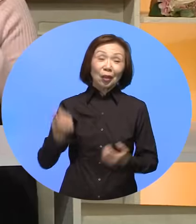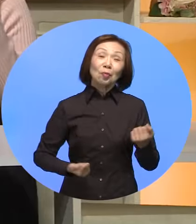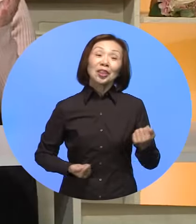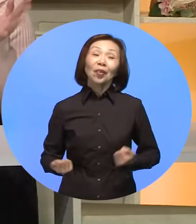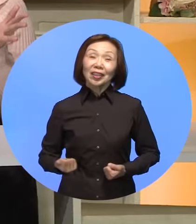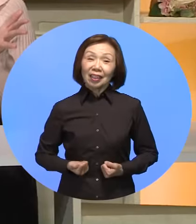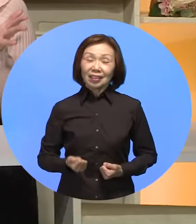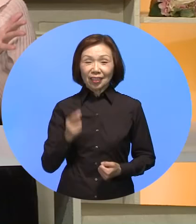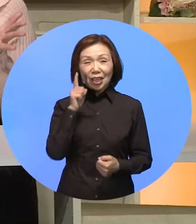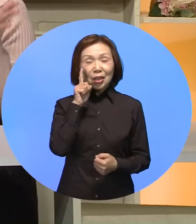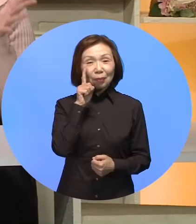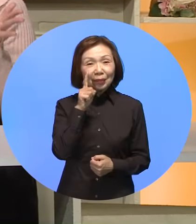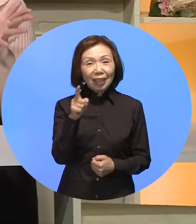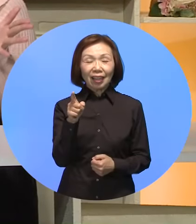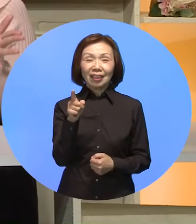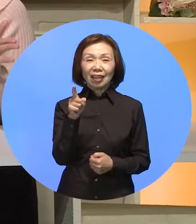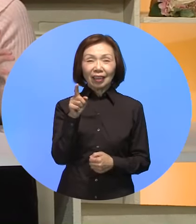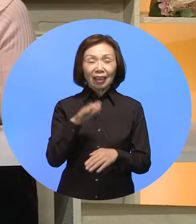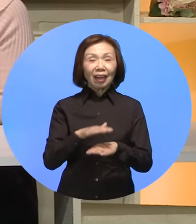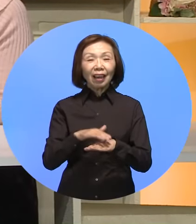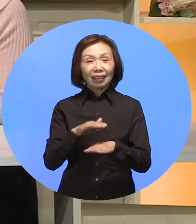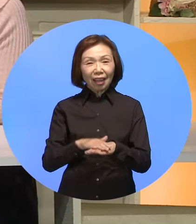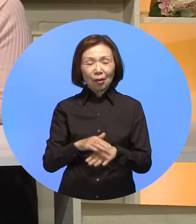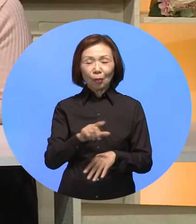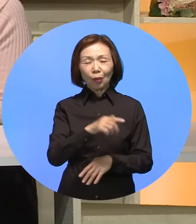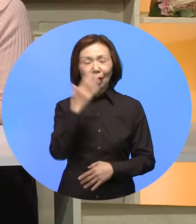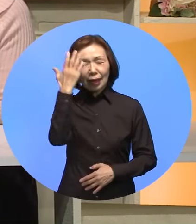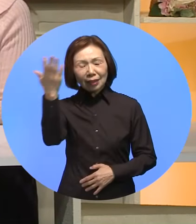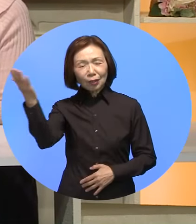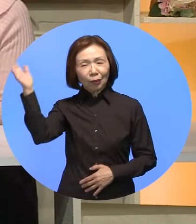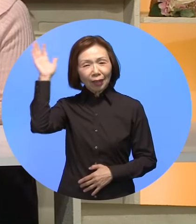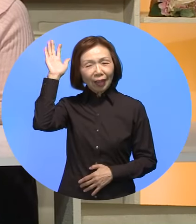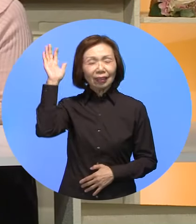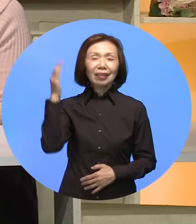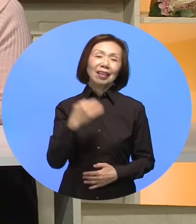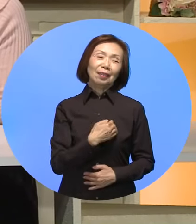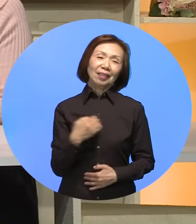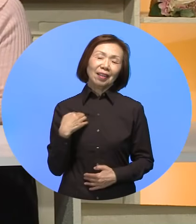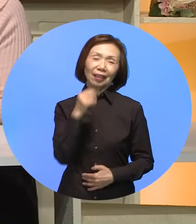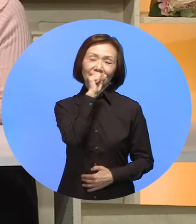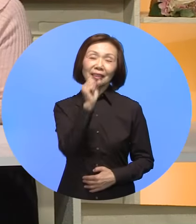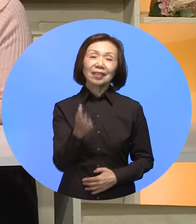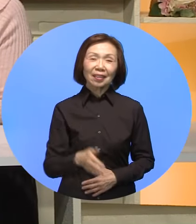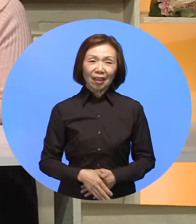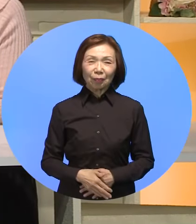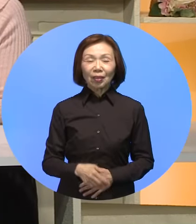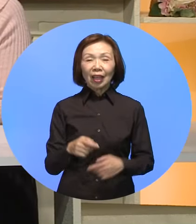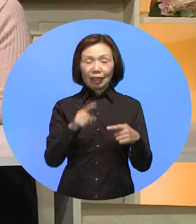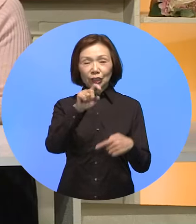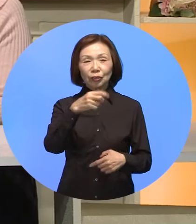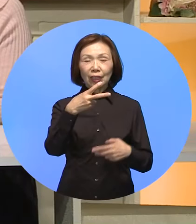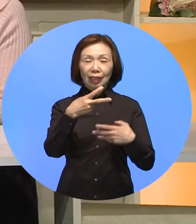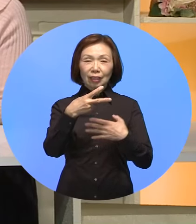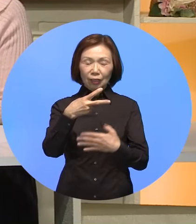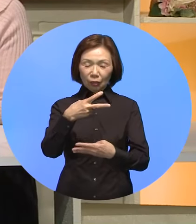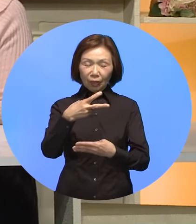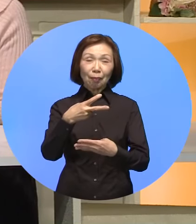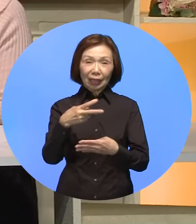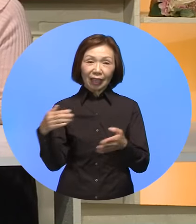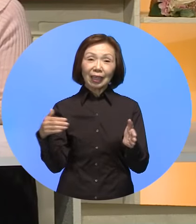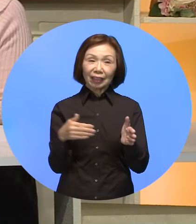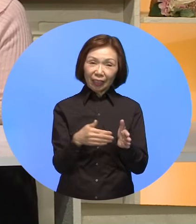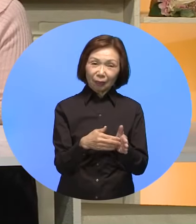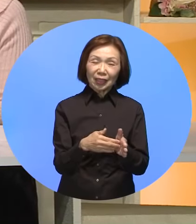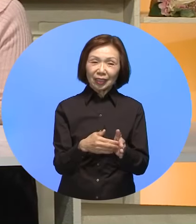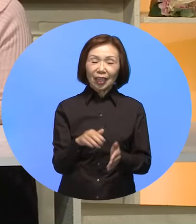よねー片品数が出てくれ仲いいですよねこちらのところで12月4日まで行っておりましてね関連であります